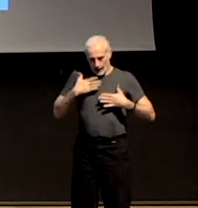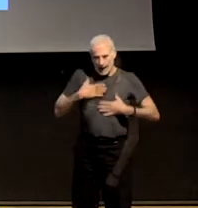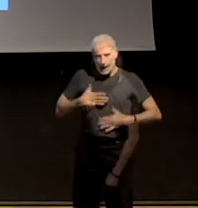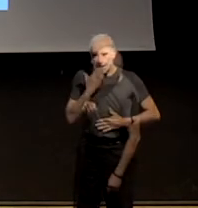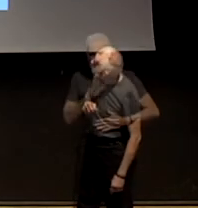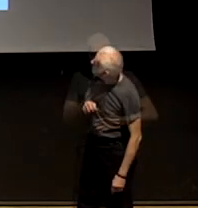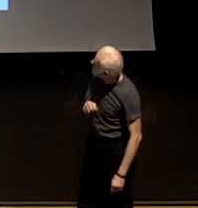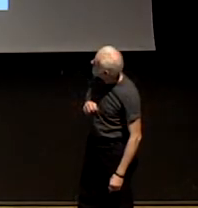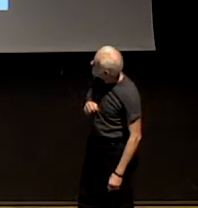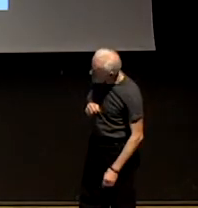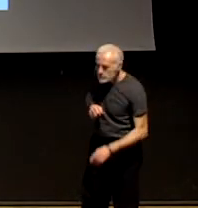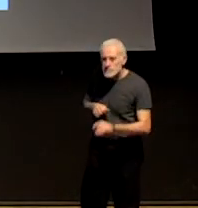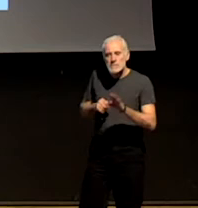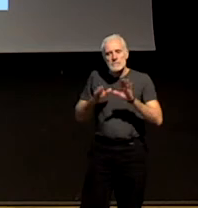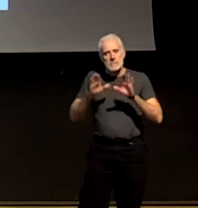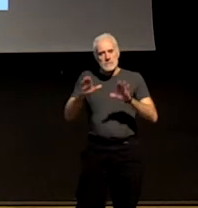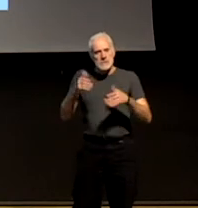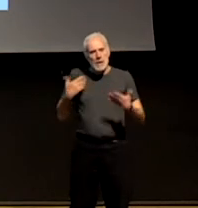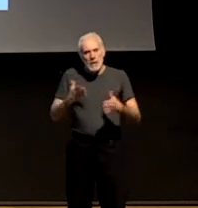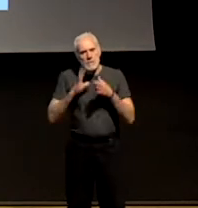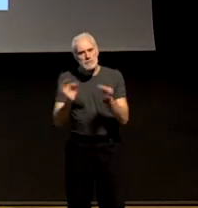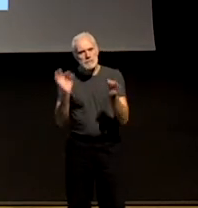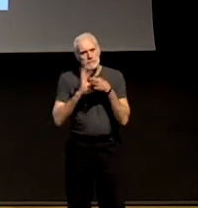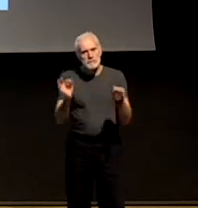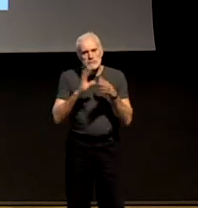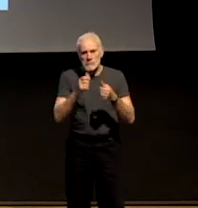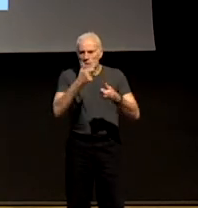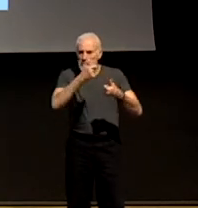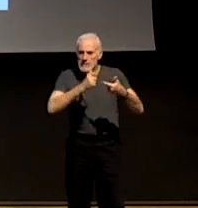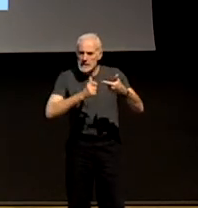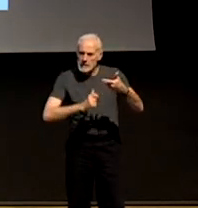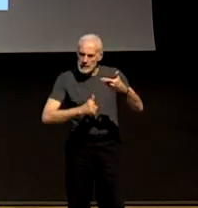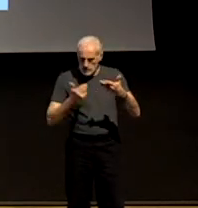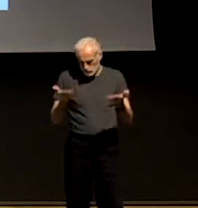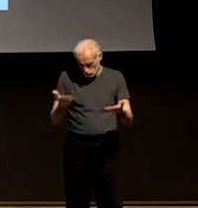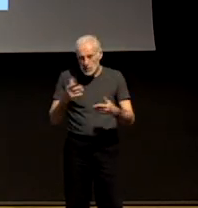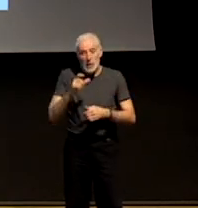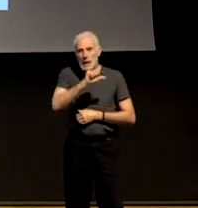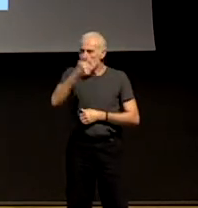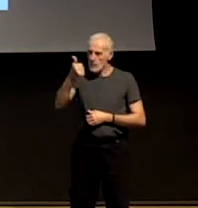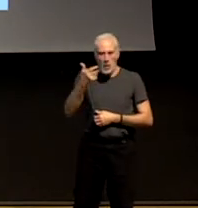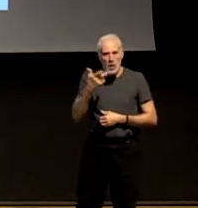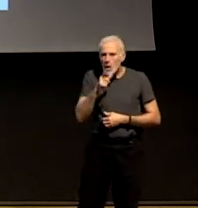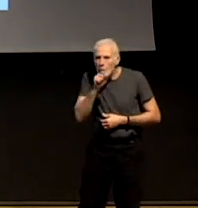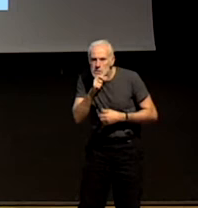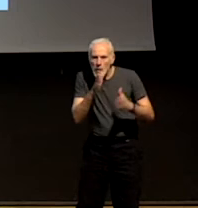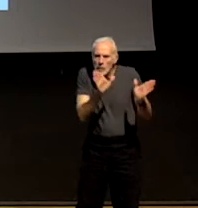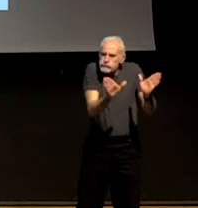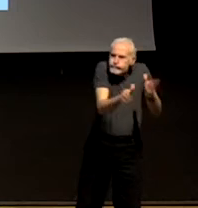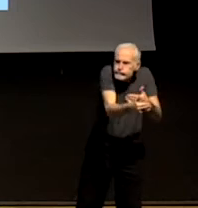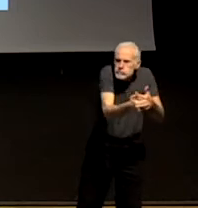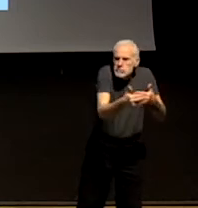reconnaissable pour vous donner un peu le plan de la deûle exposés on va parler un peu de classification l'ordre famille